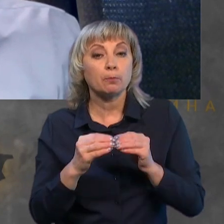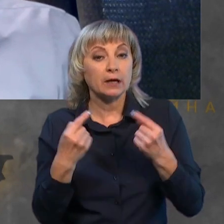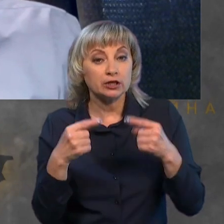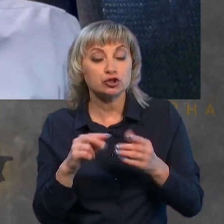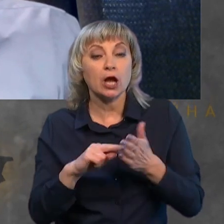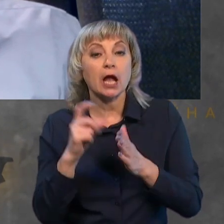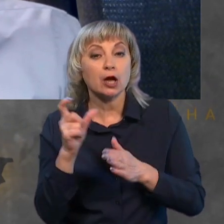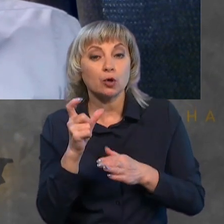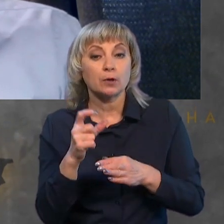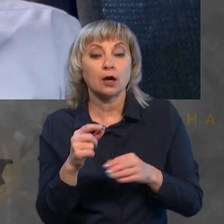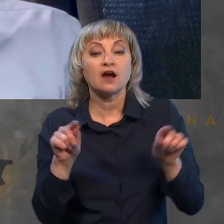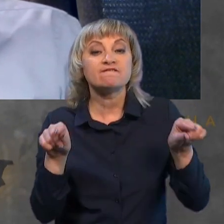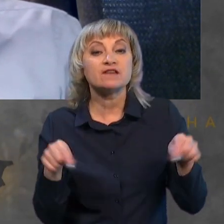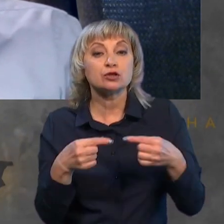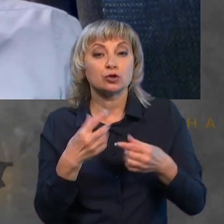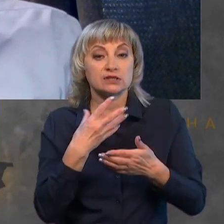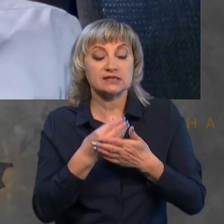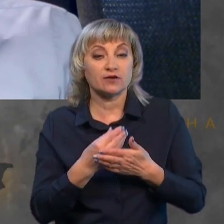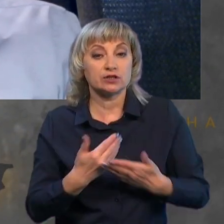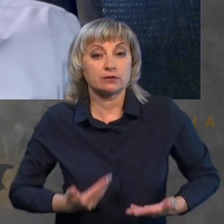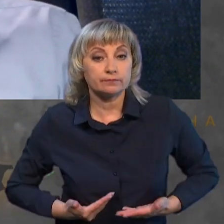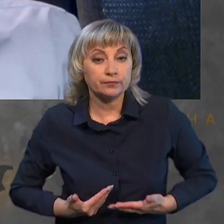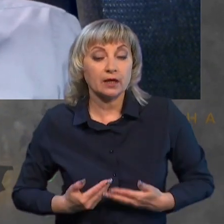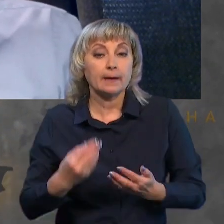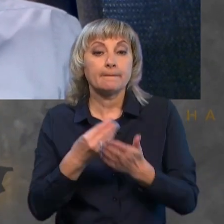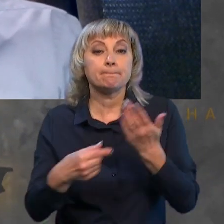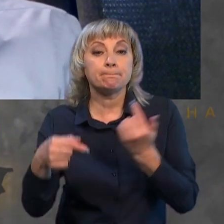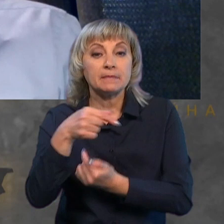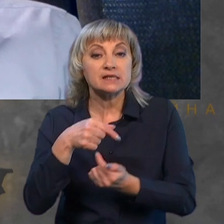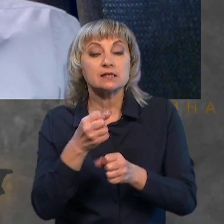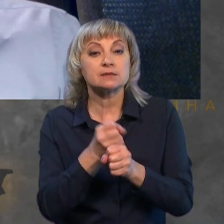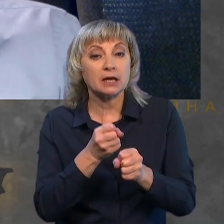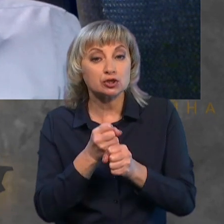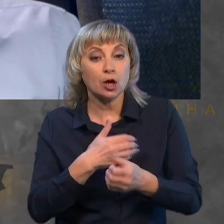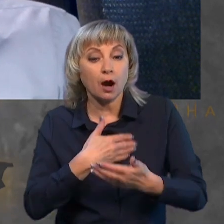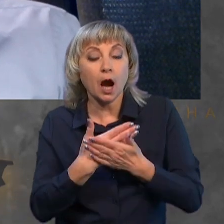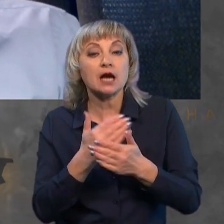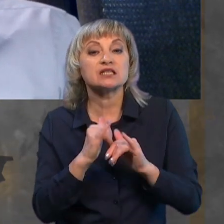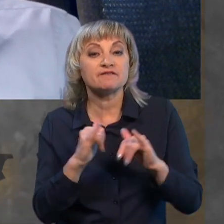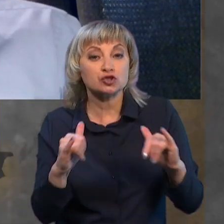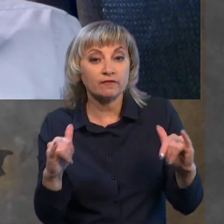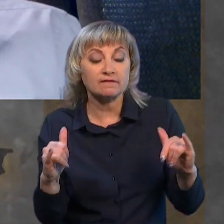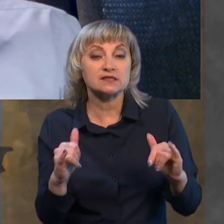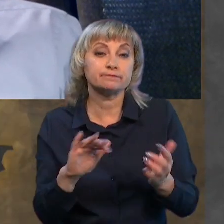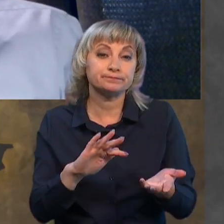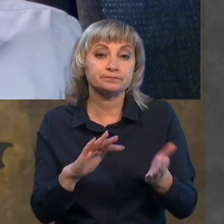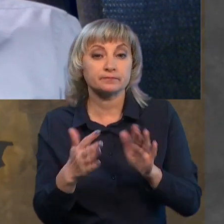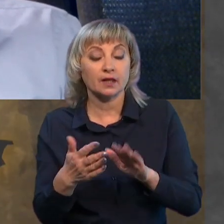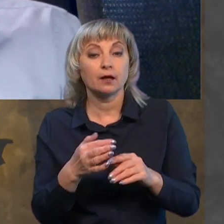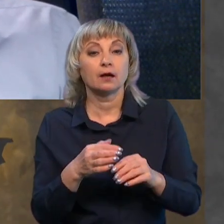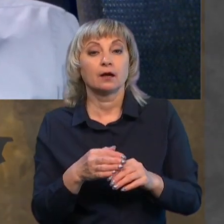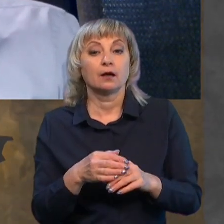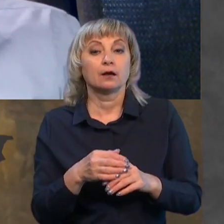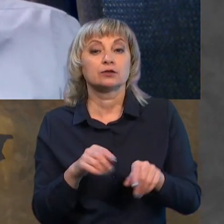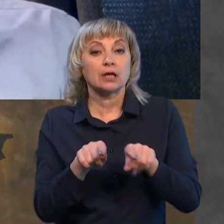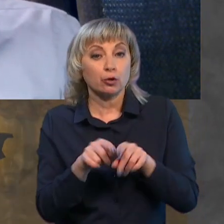дійсно там якось відновлює своє там дихання, да? Тобто ну, бізнес працює, активізувався так-сяк, якби з горем пополам. Йому